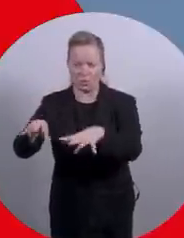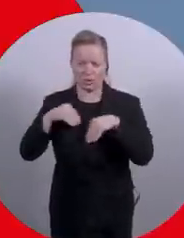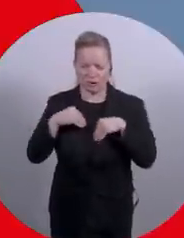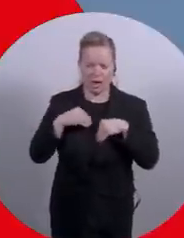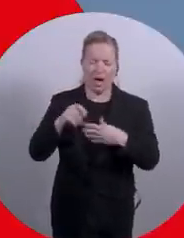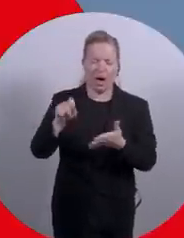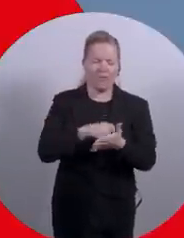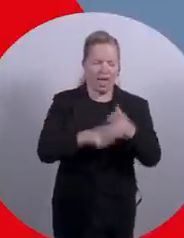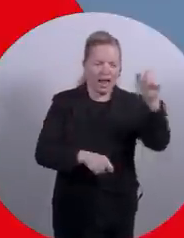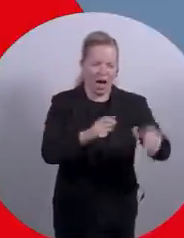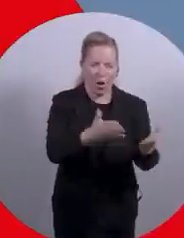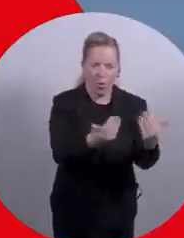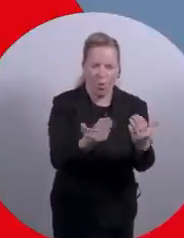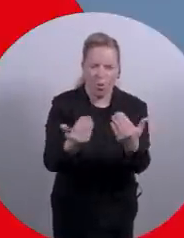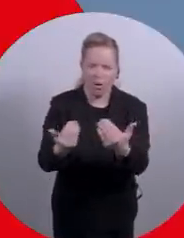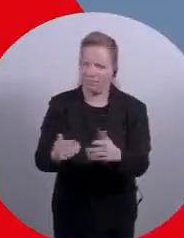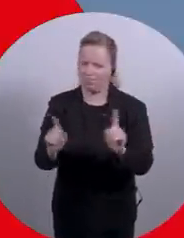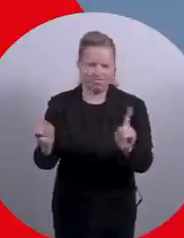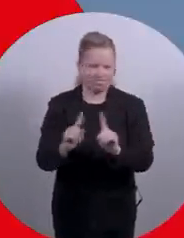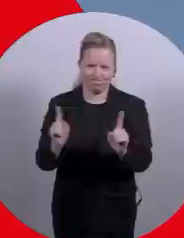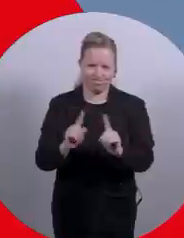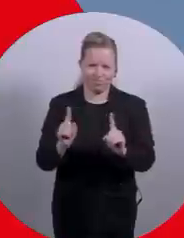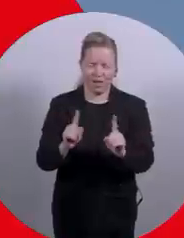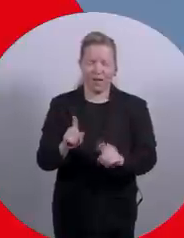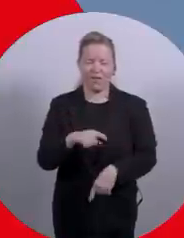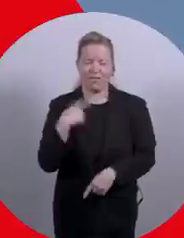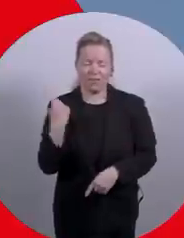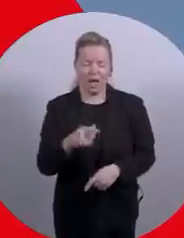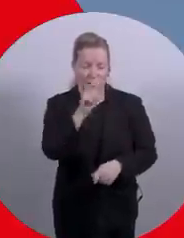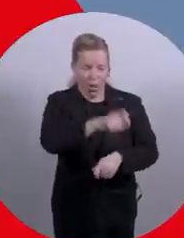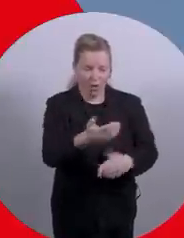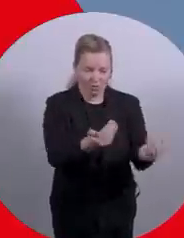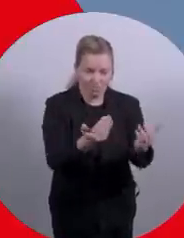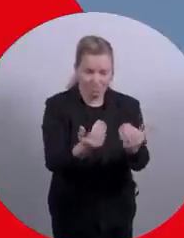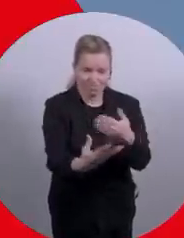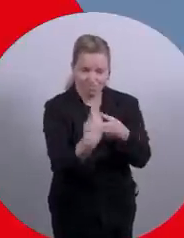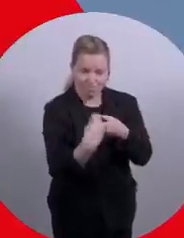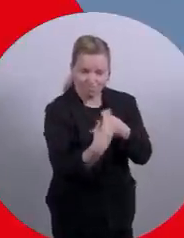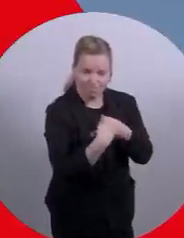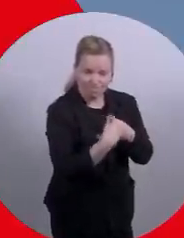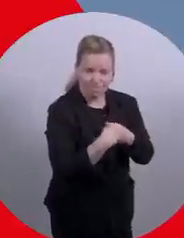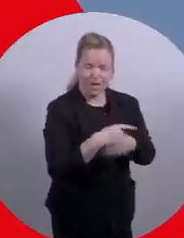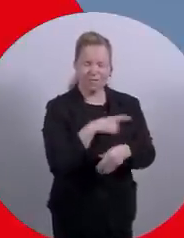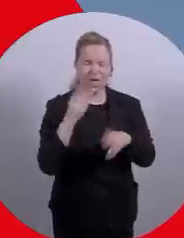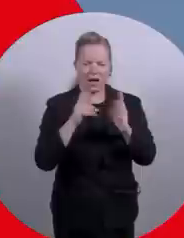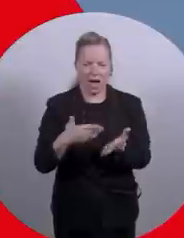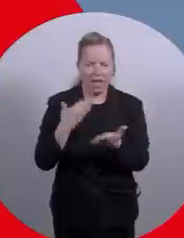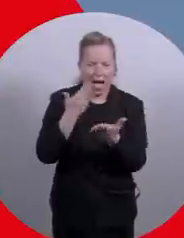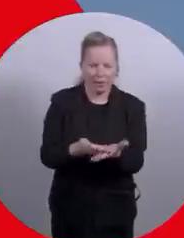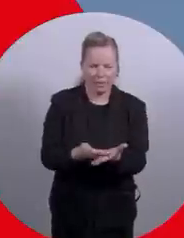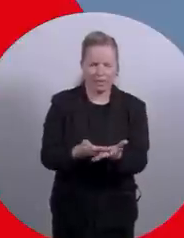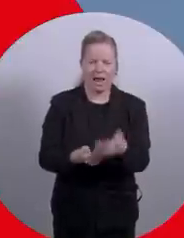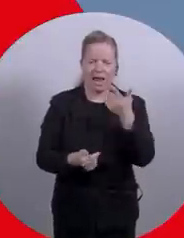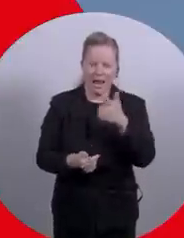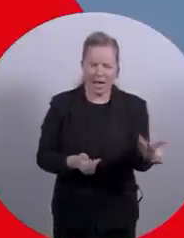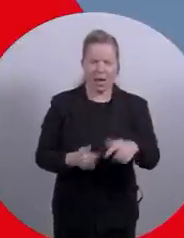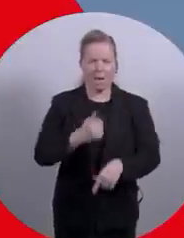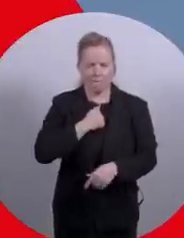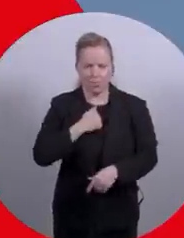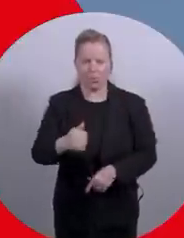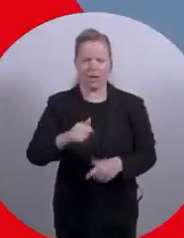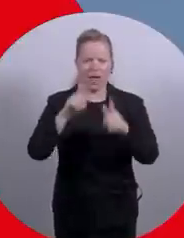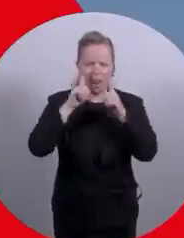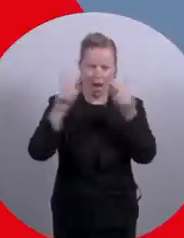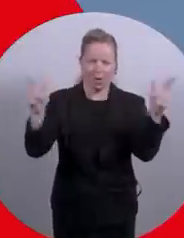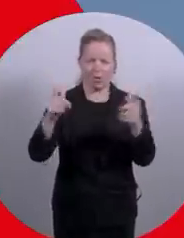WählerInnen wieder zurückzuholen wir holen uns die Leute zurück weil wir Ihnen was anzubieten haben weil wir linke mutige lauter Politik